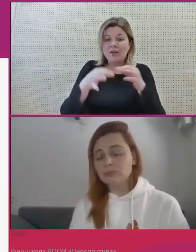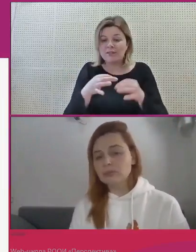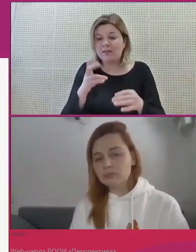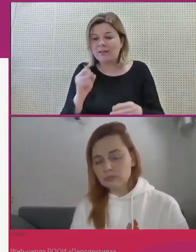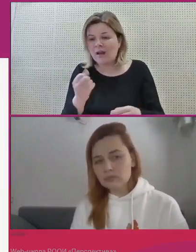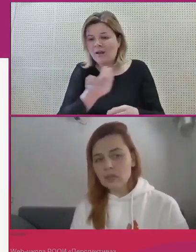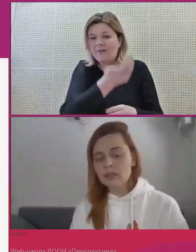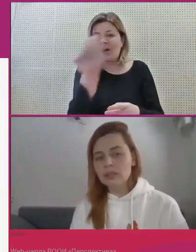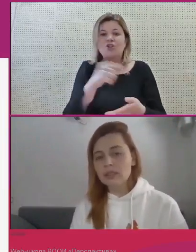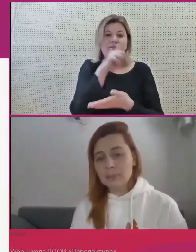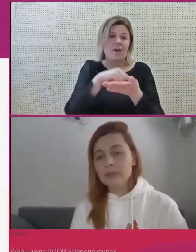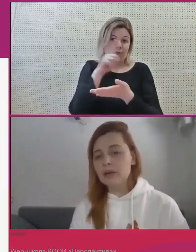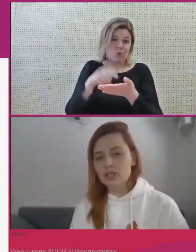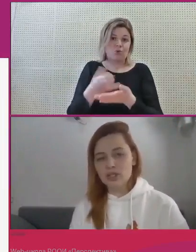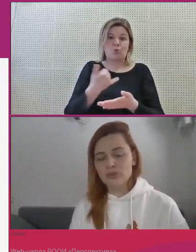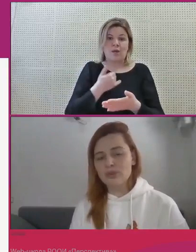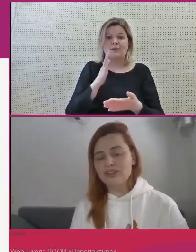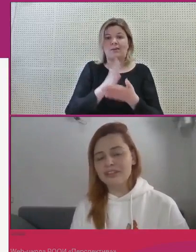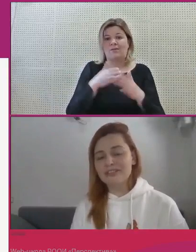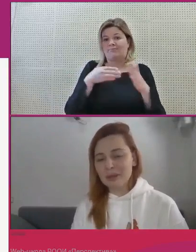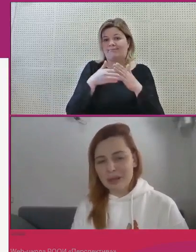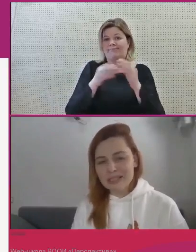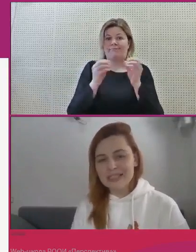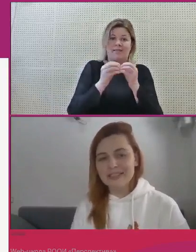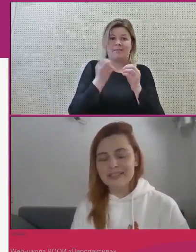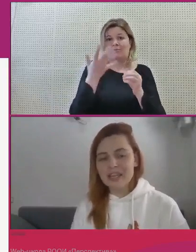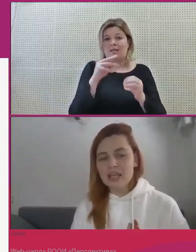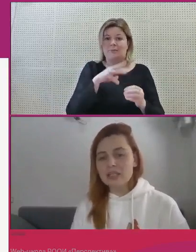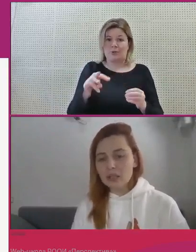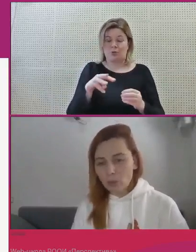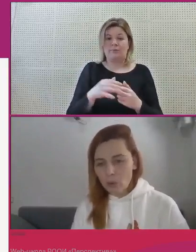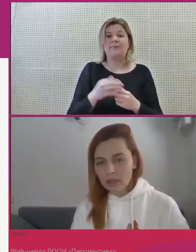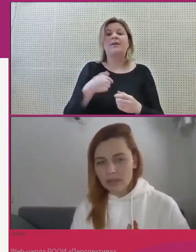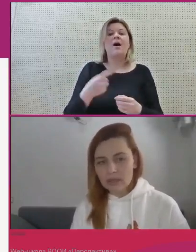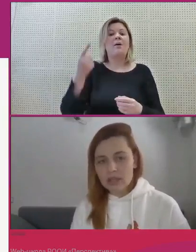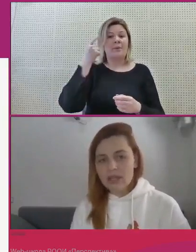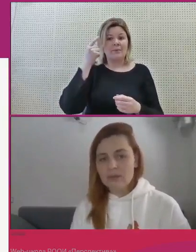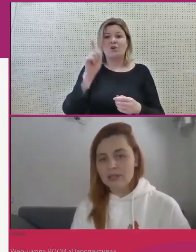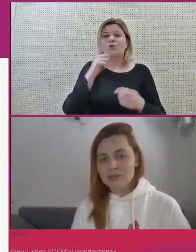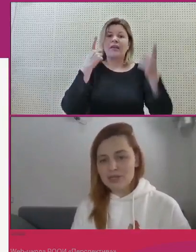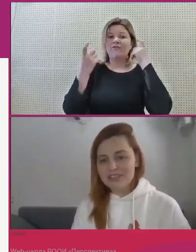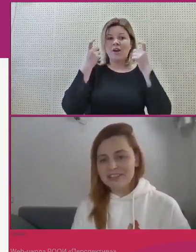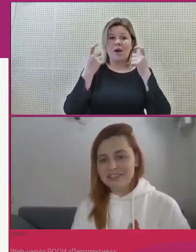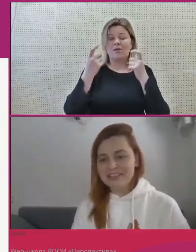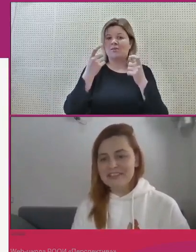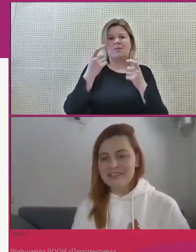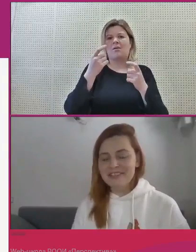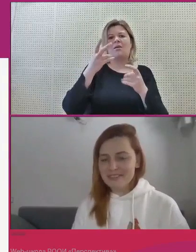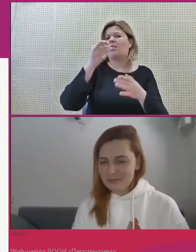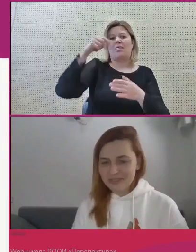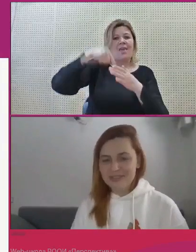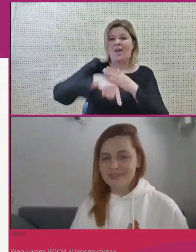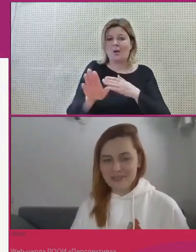минут. Я понимаю, что информация не глубокая, потому что